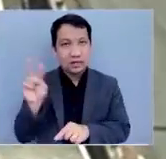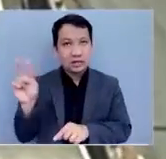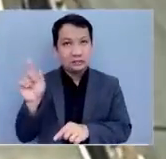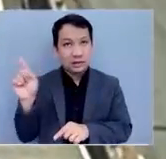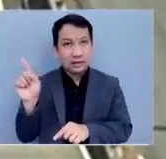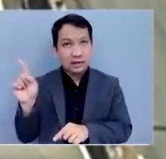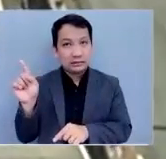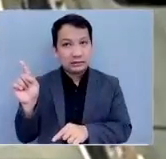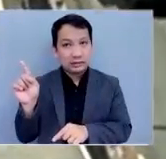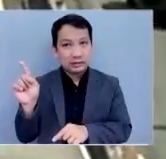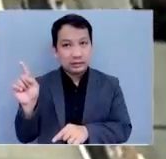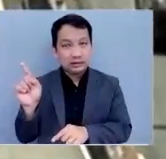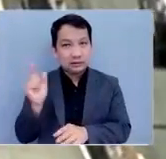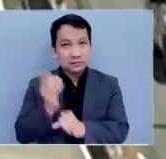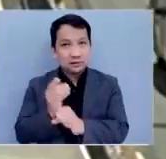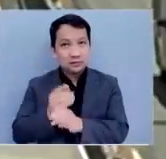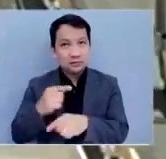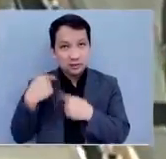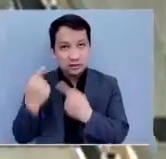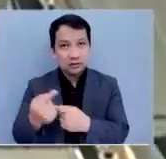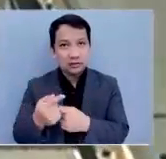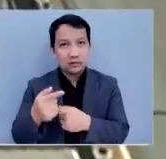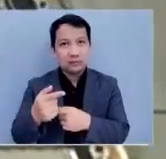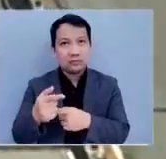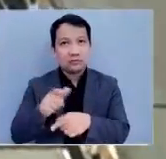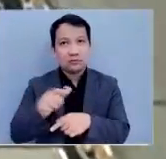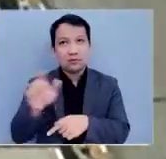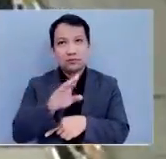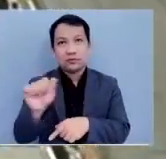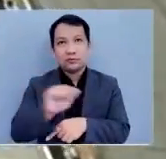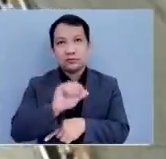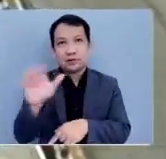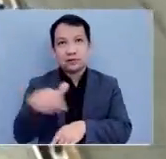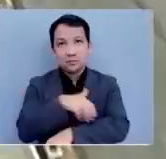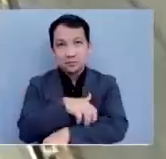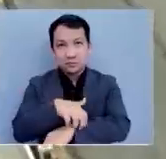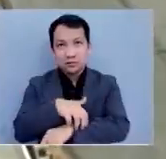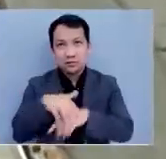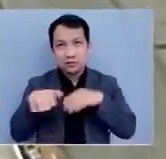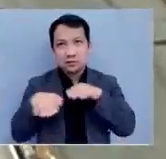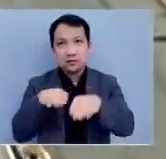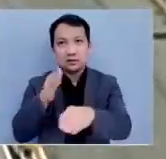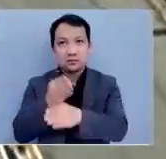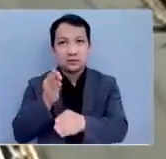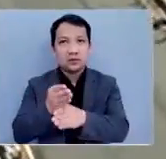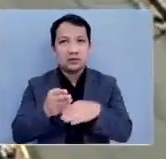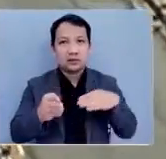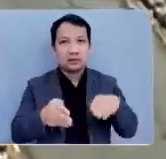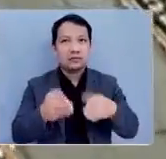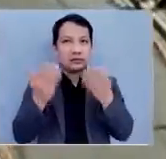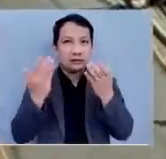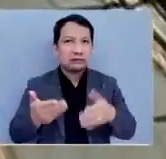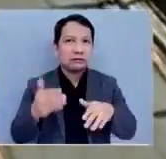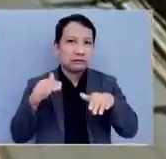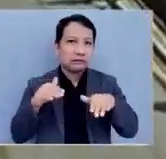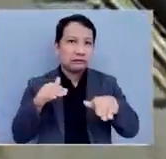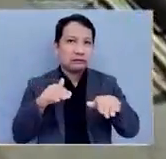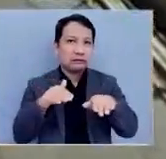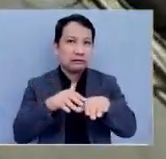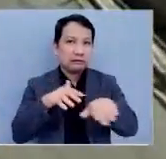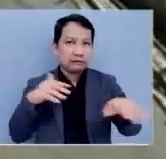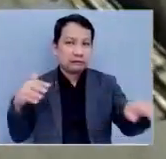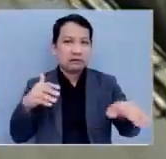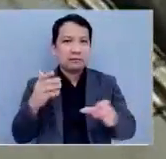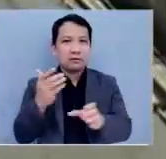ngayon, ito yung mga sasakyan papunta sa Hilpuyat Avenue at Ayala Avenue sa Makati Central Business District. Heavy traffic na ang sitwasyon ng